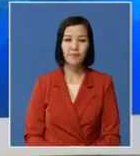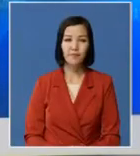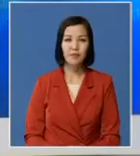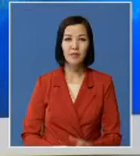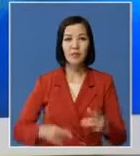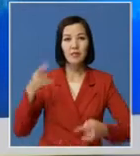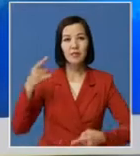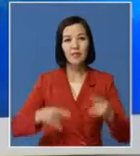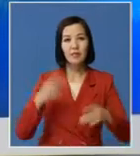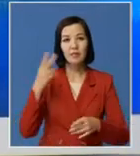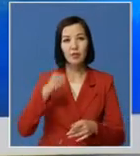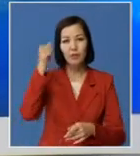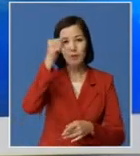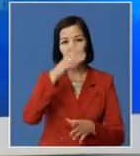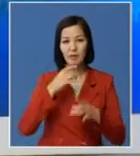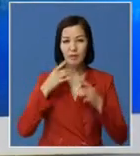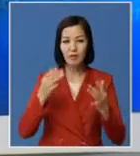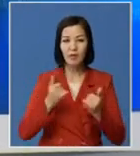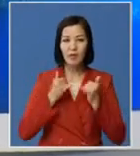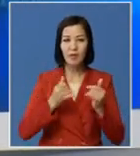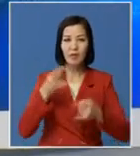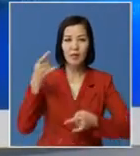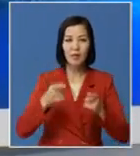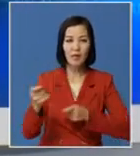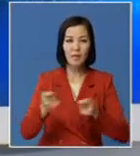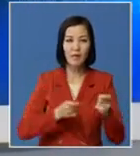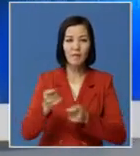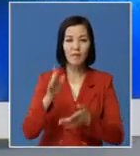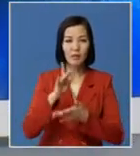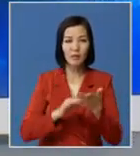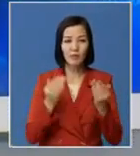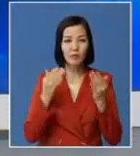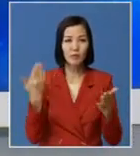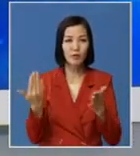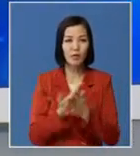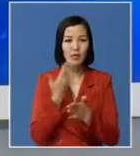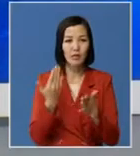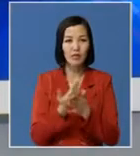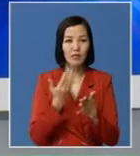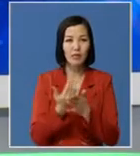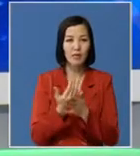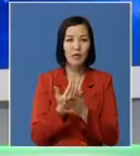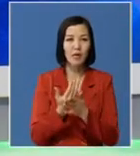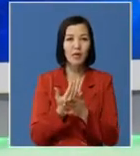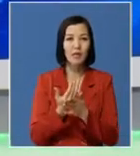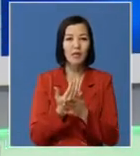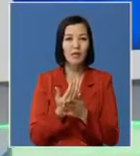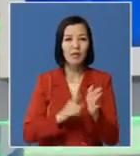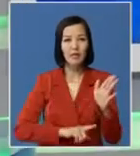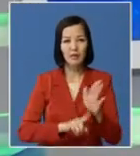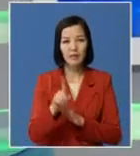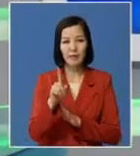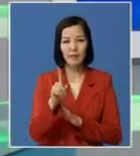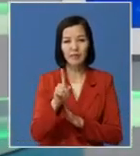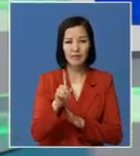Біз телеарнамыздың 20 жылдық мерейтойына арналған телемарафонымызды жалғастырамыз. Бүгін жаңалықтар төріне жетсу жаңалықтарының эфир тізгінін алғаш